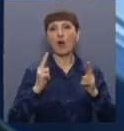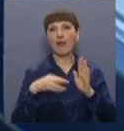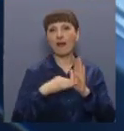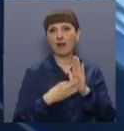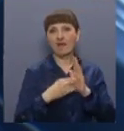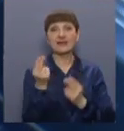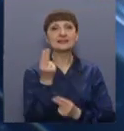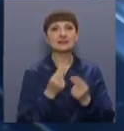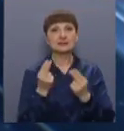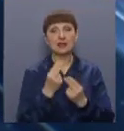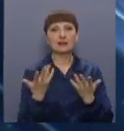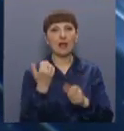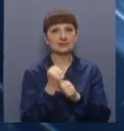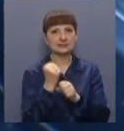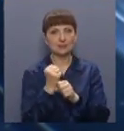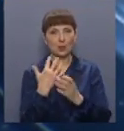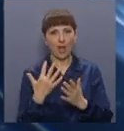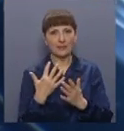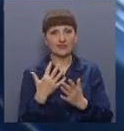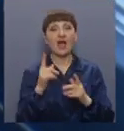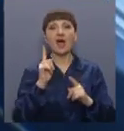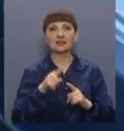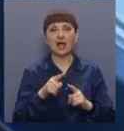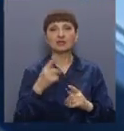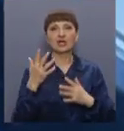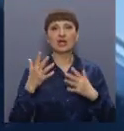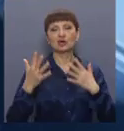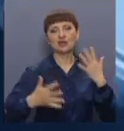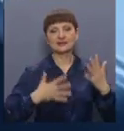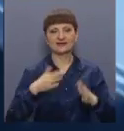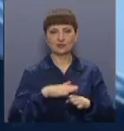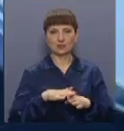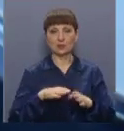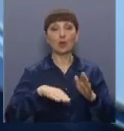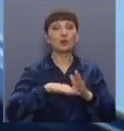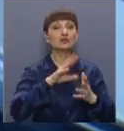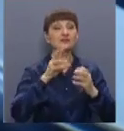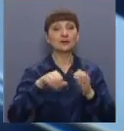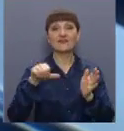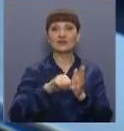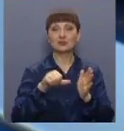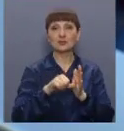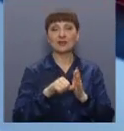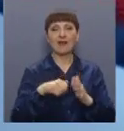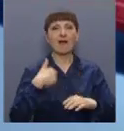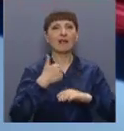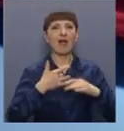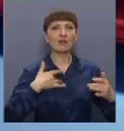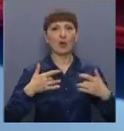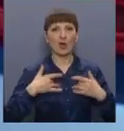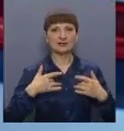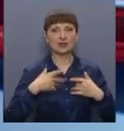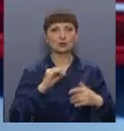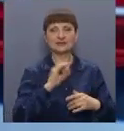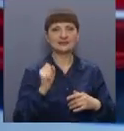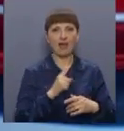Знаменитая гонка нации теперь и в Казахстане. Алматинцам и гостям города вскоре представится шанс испытать уровень физической подготовки.